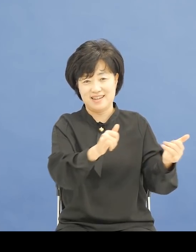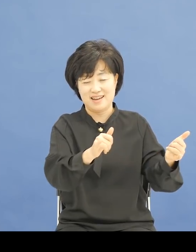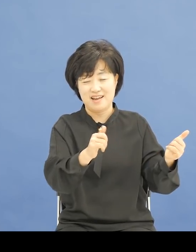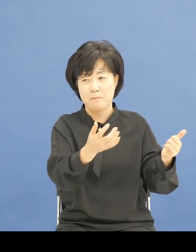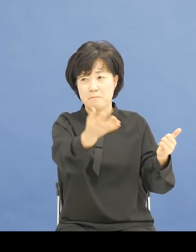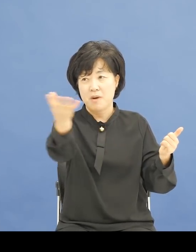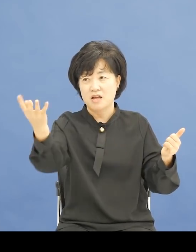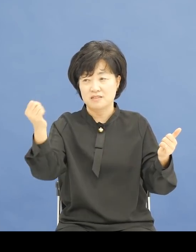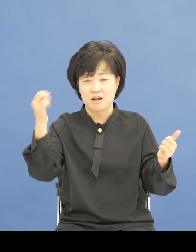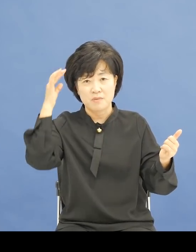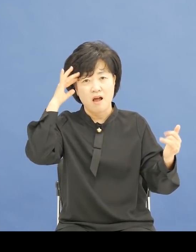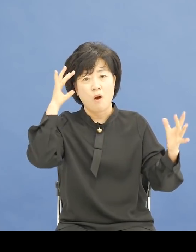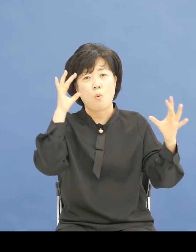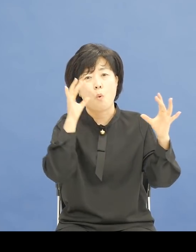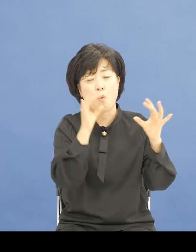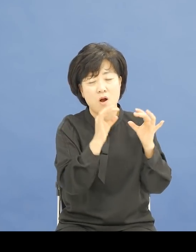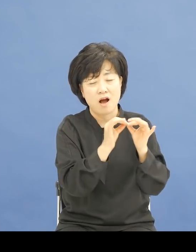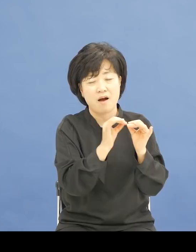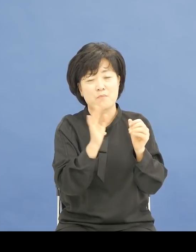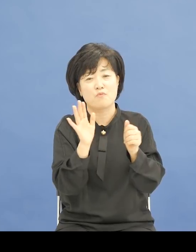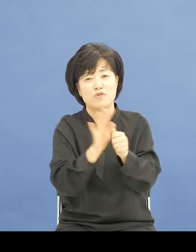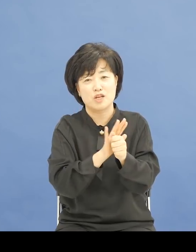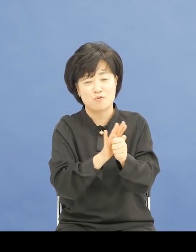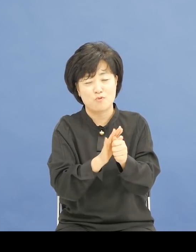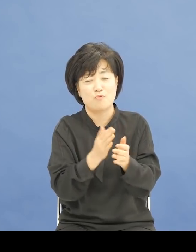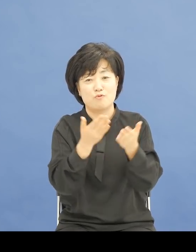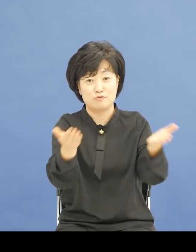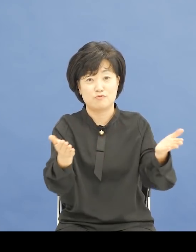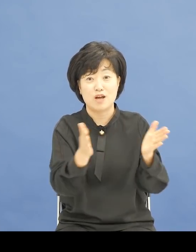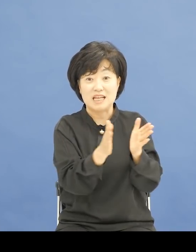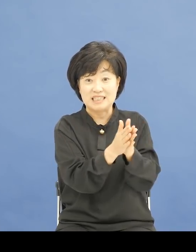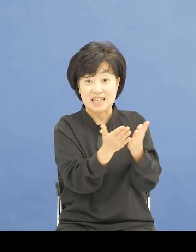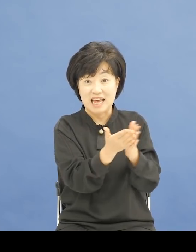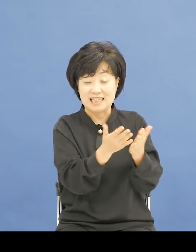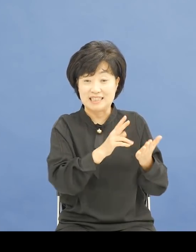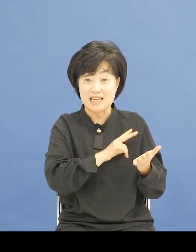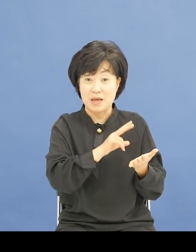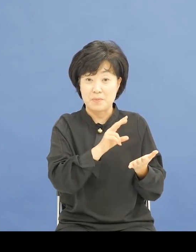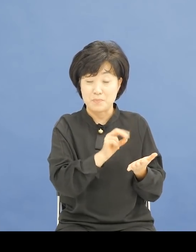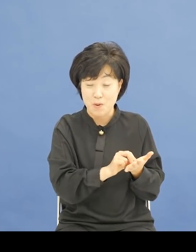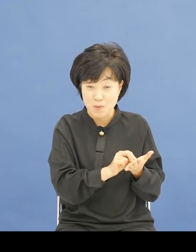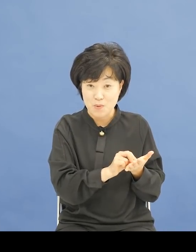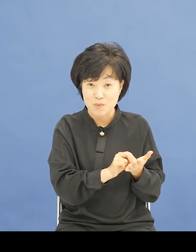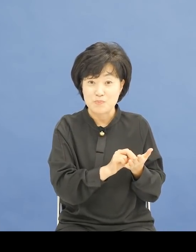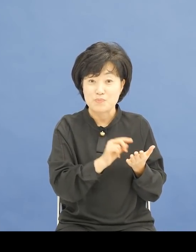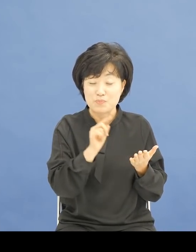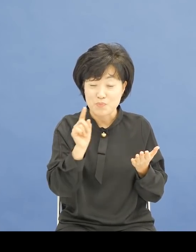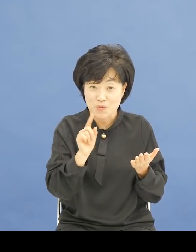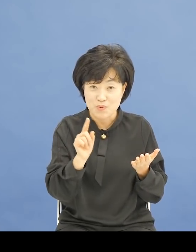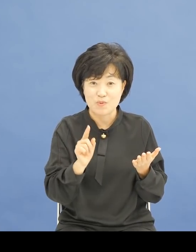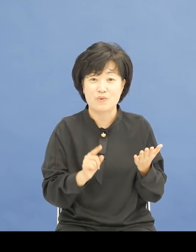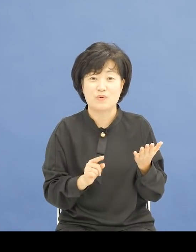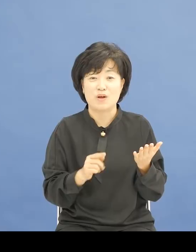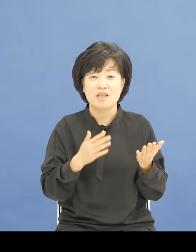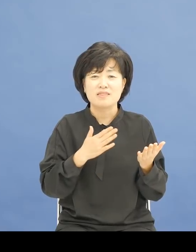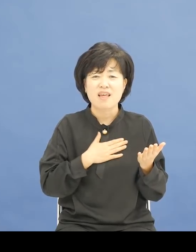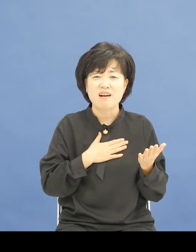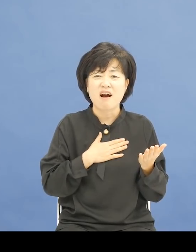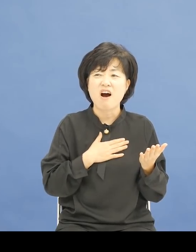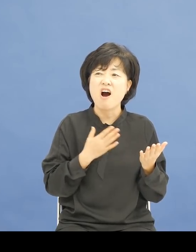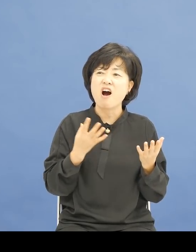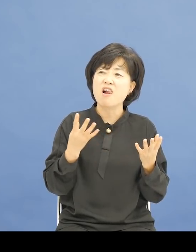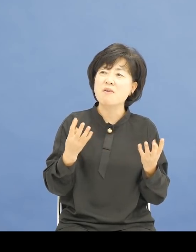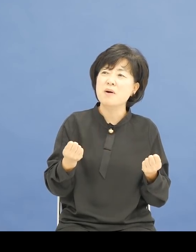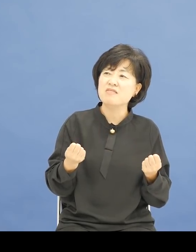공감과 위로를 주는 분이라고 하십니다. 네. 네, 베스트셀러가 된 이분의 책 제목을 이야기하지 않을 수가 없는데요. 네.